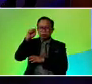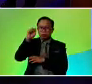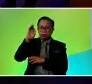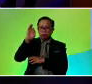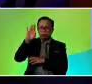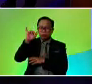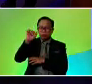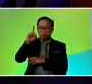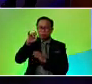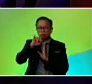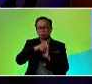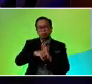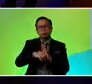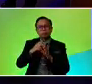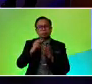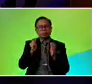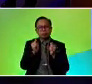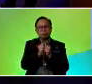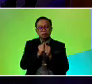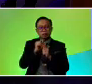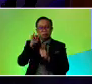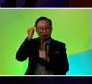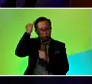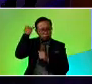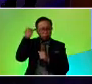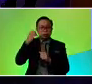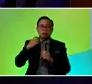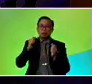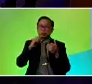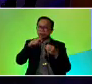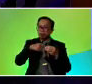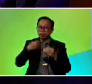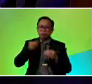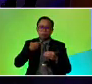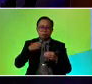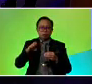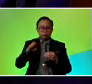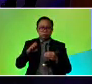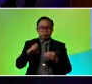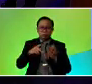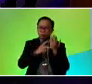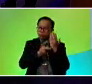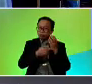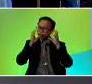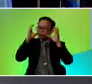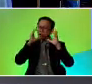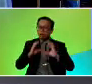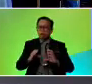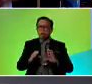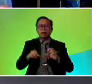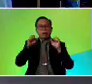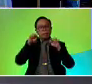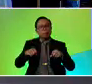satu jam ini berkongsi kepada kita mengenai eksploitasi punce ataupun caranya dan bagaimana kita boleh